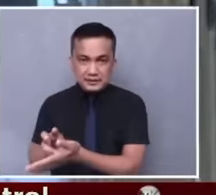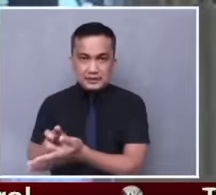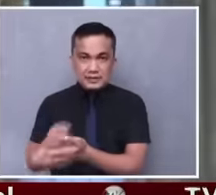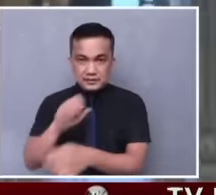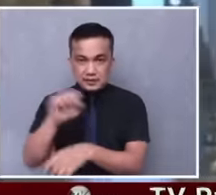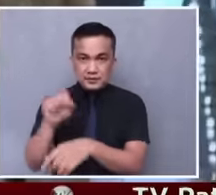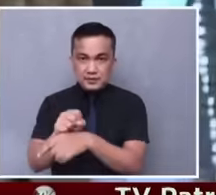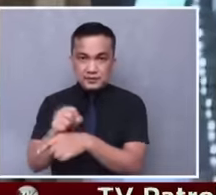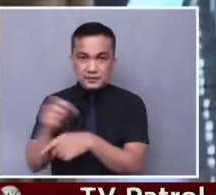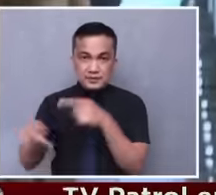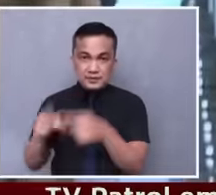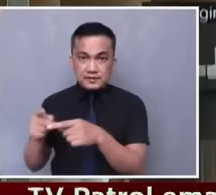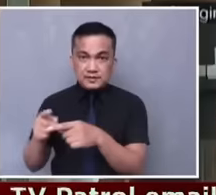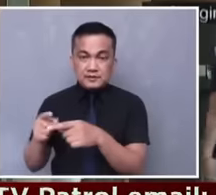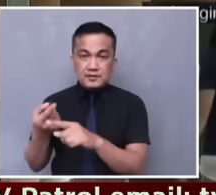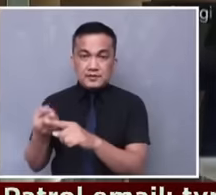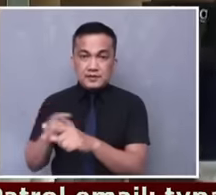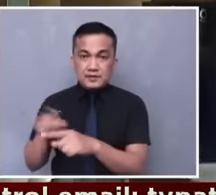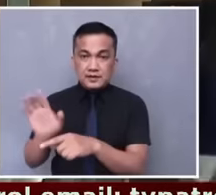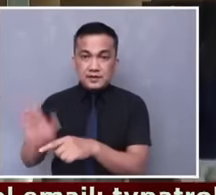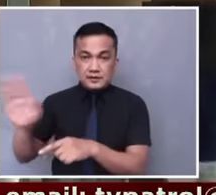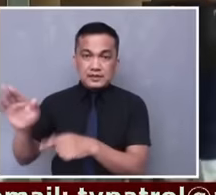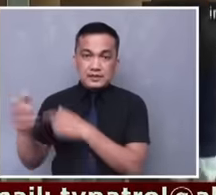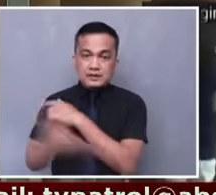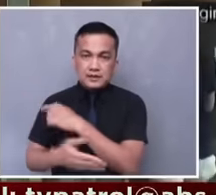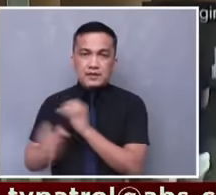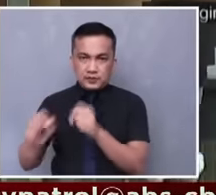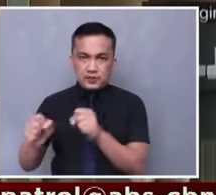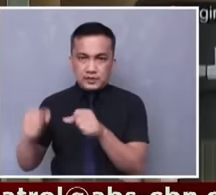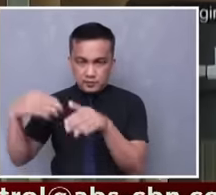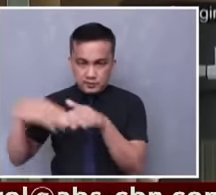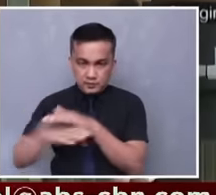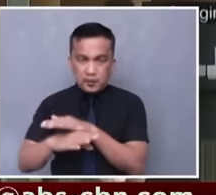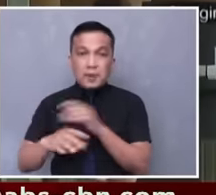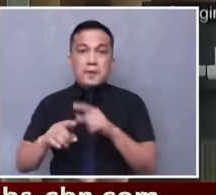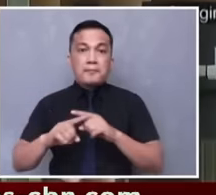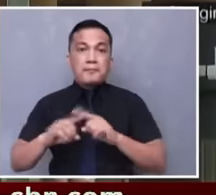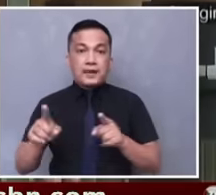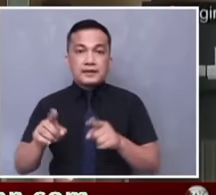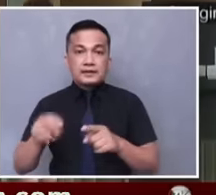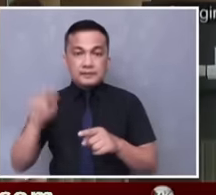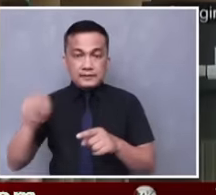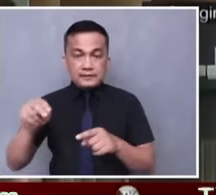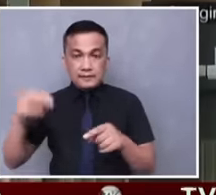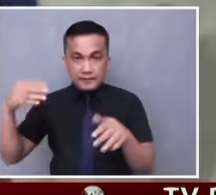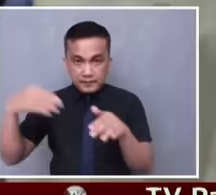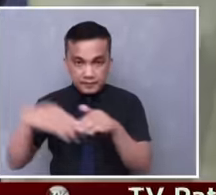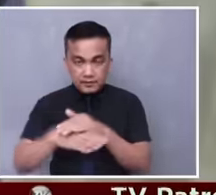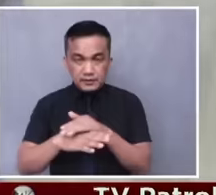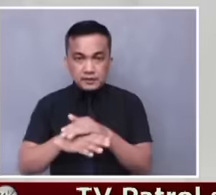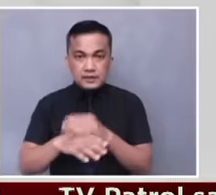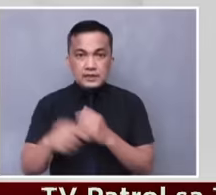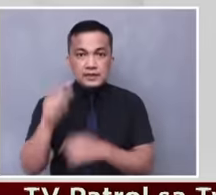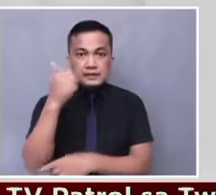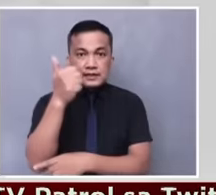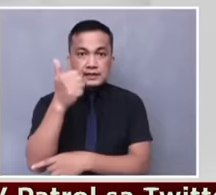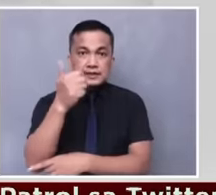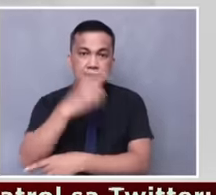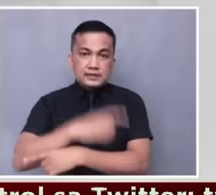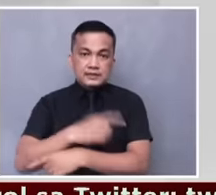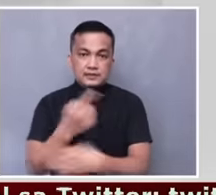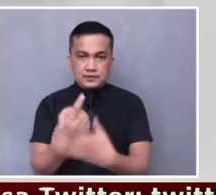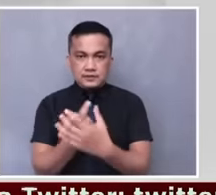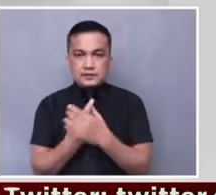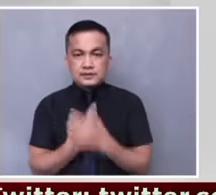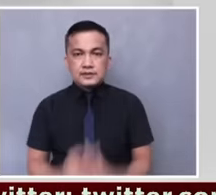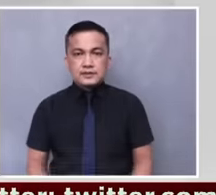residents na galing sa mga bansang ito ay pwede pa rin makapasok pero kailangan sumailalim sa 10-day quarantine. Ang